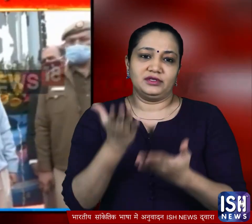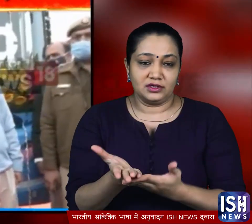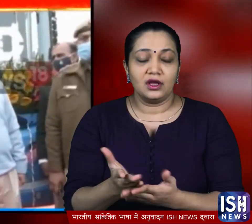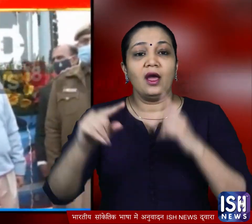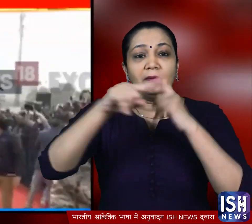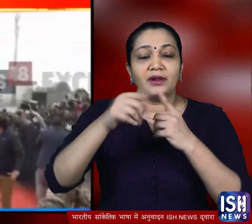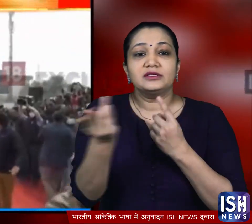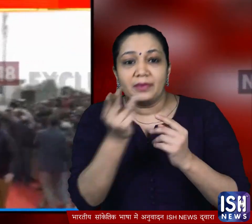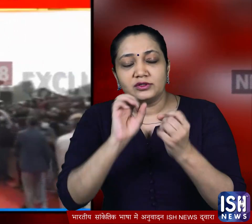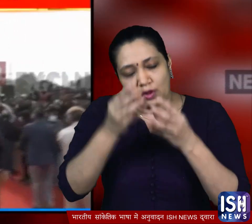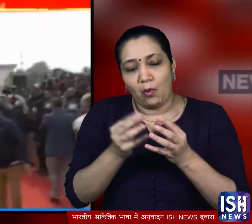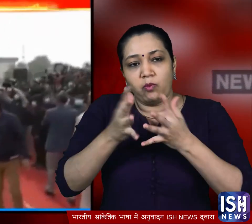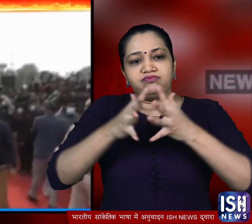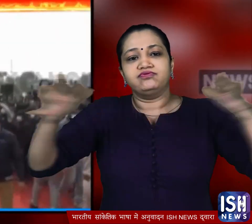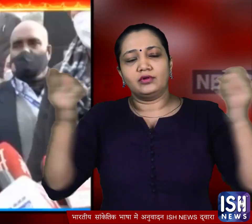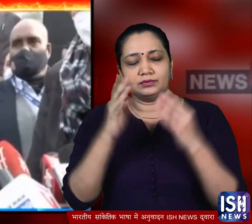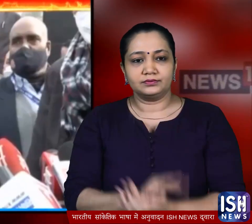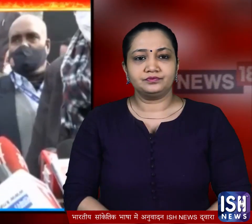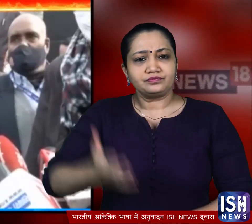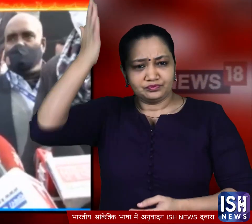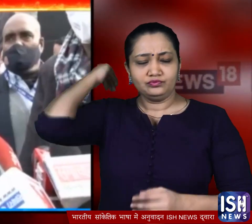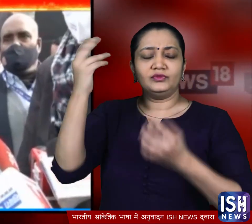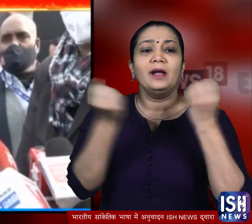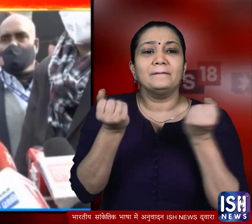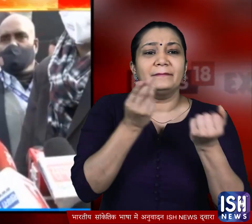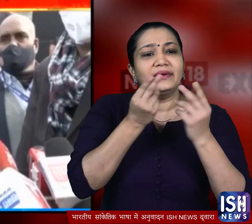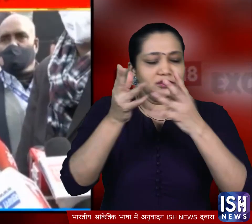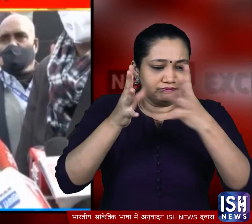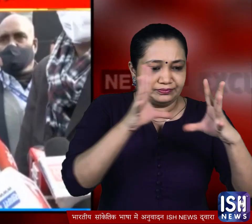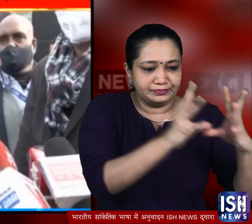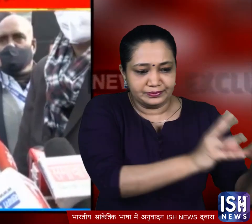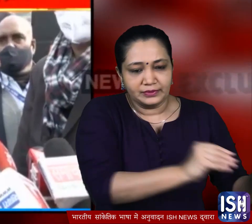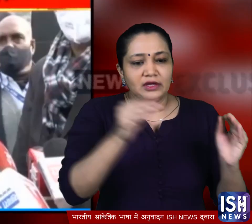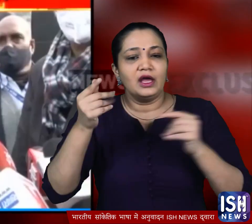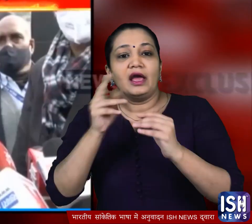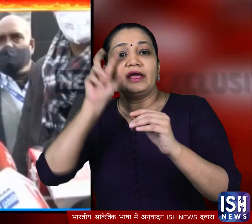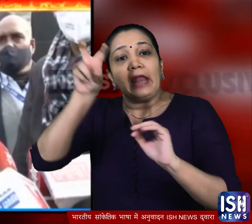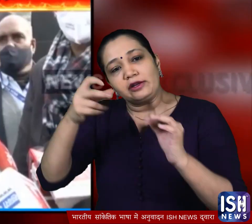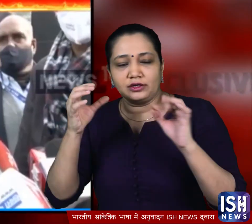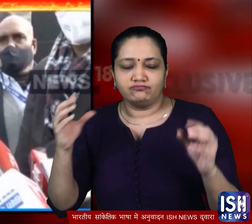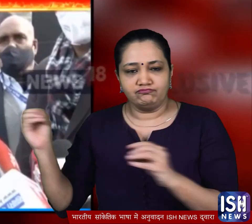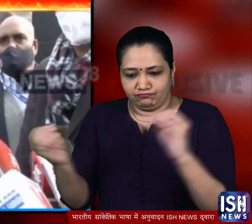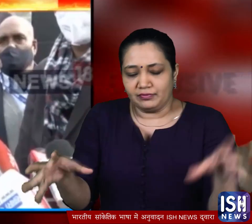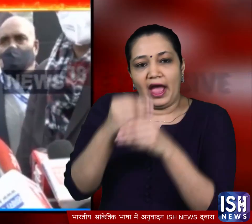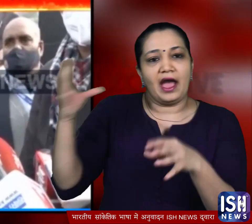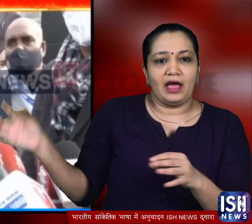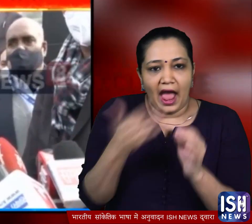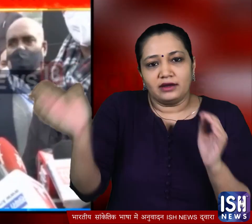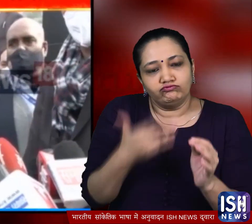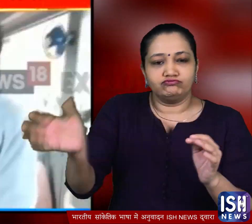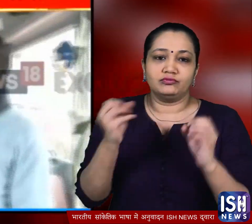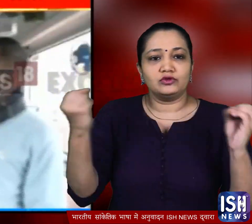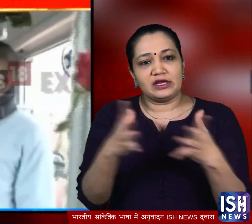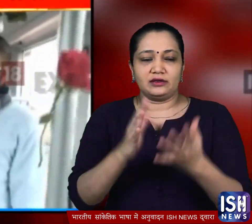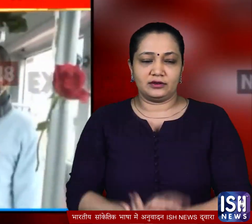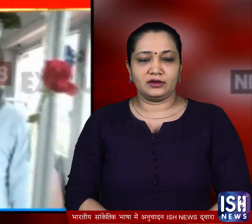कि जल्द से जल्द बसों की संख्या बढ़ा दी जाएगी। पुरानी बसें हटती जाएंगी, वैसे वैसे अब इलेक्ट्रिक बसेस दिल्ली की सड़कों पे आती